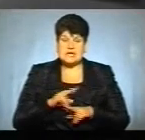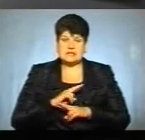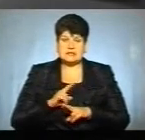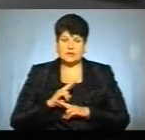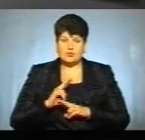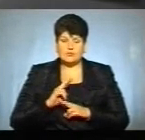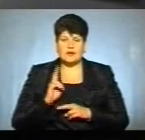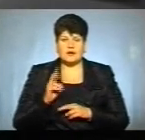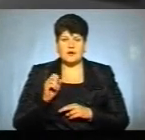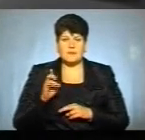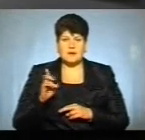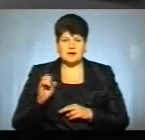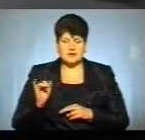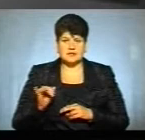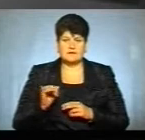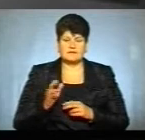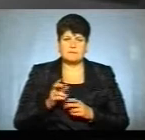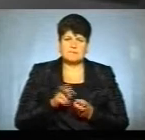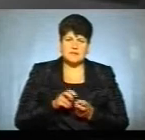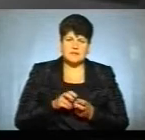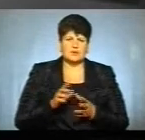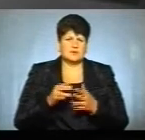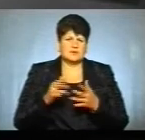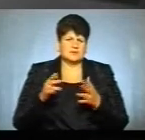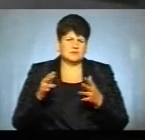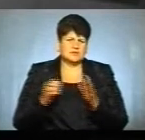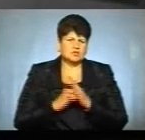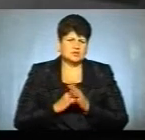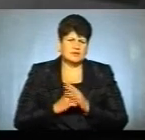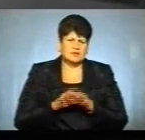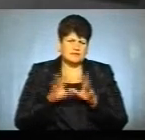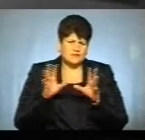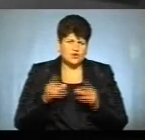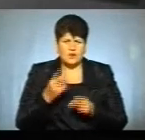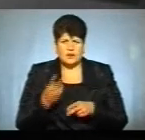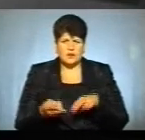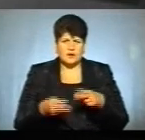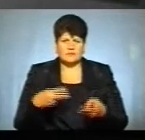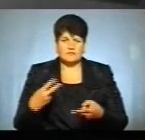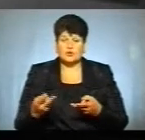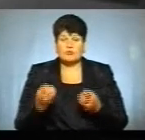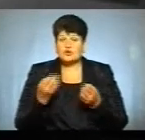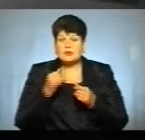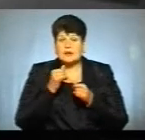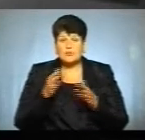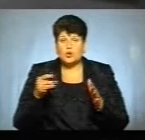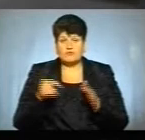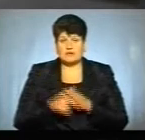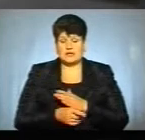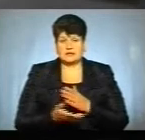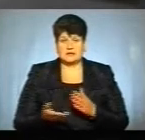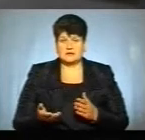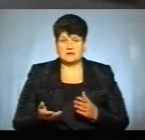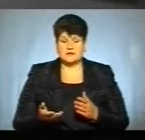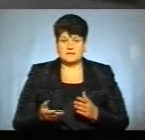і кабанів, і косулі, і білочок, і їжаків, і плазунів, і всіх це все лежало, бо воно просто не могло втекти. Ну, а крім того,